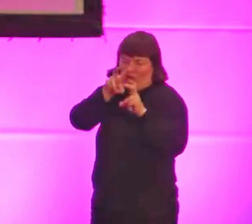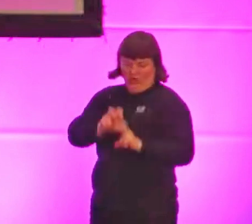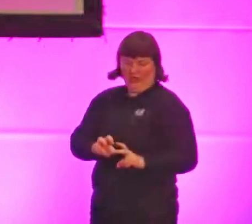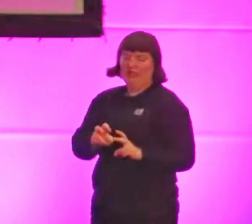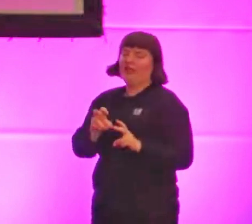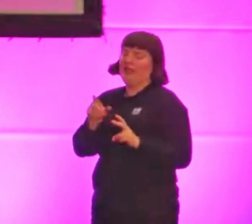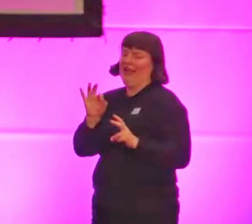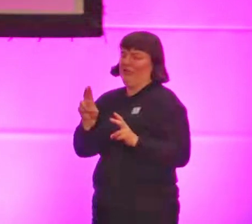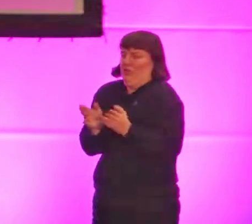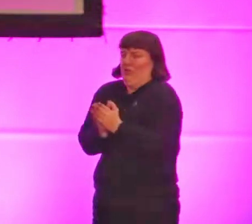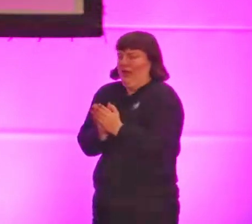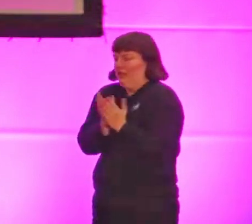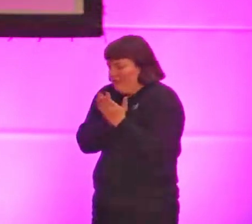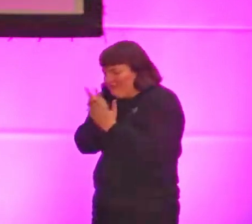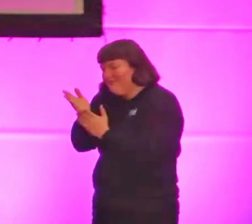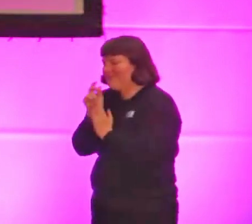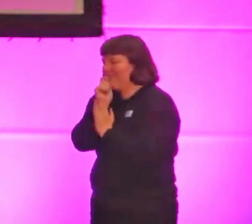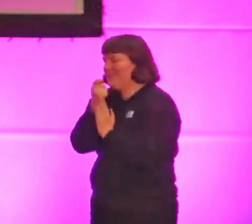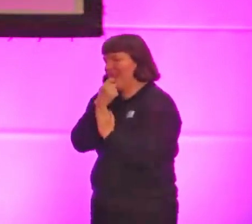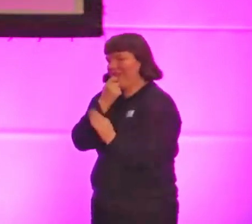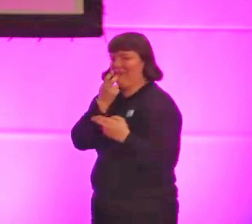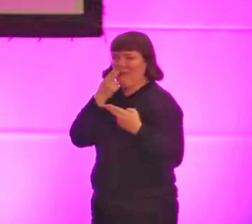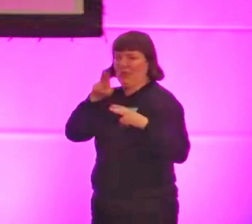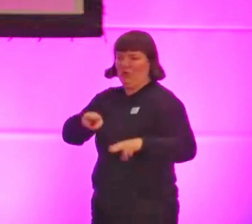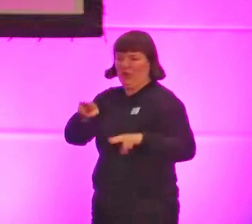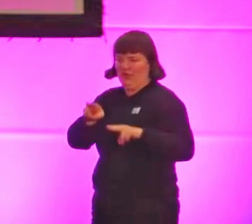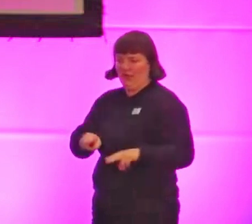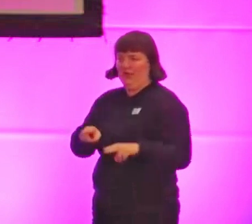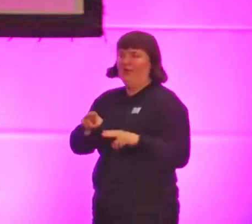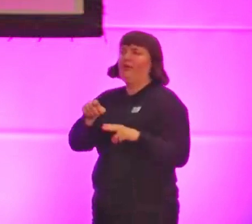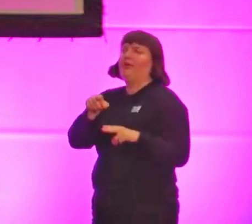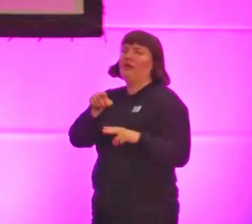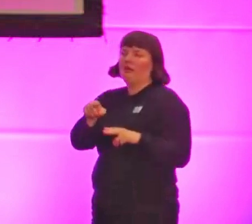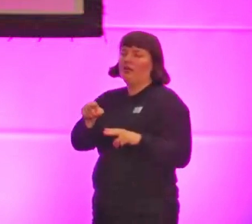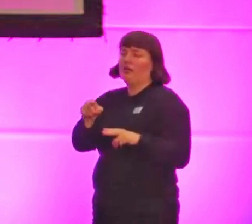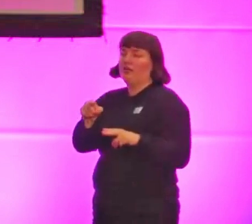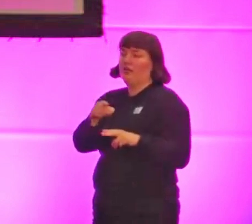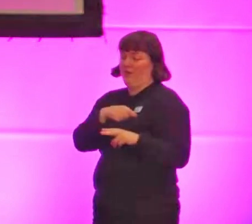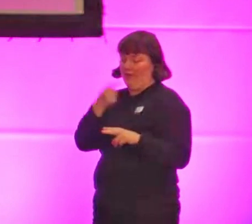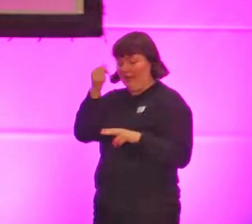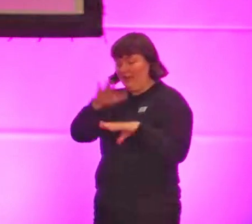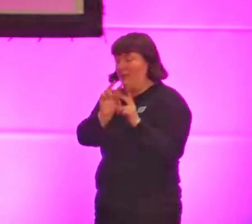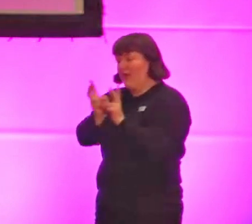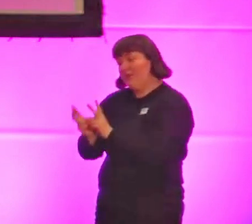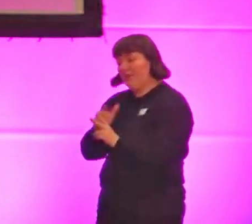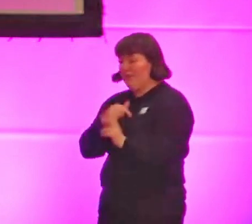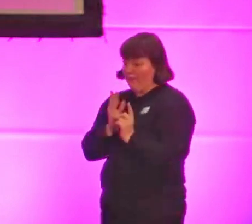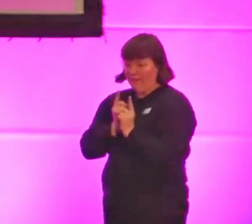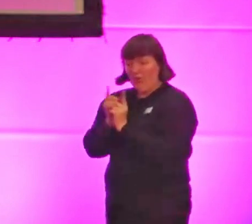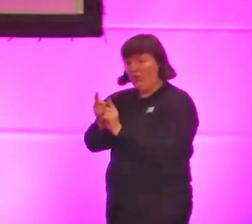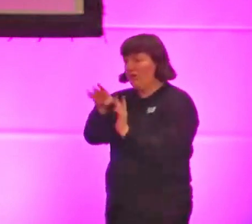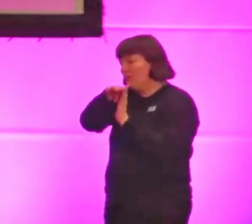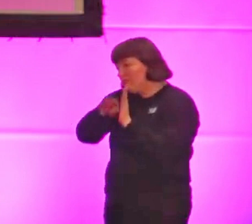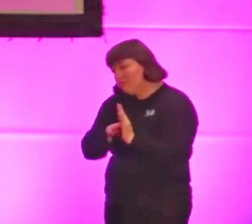också med när vi gjorde de här sekretessbedömningarna. Och vi litade på varandra för vi gjorde rätt